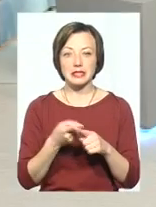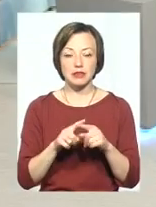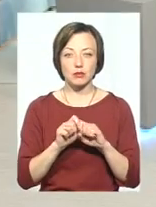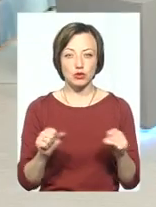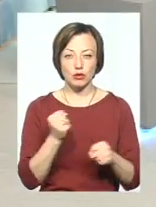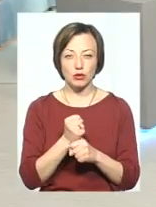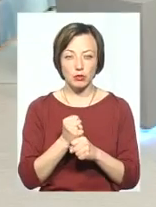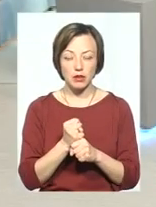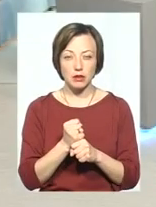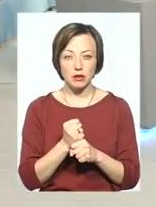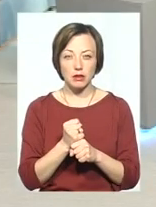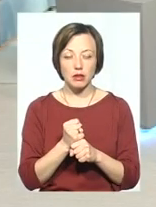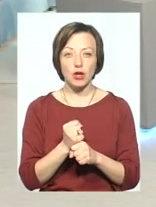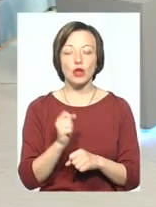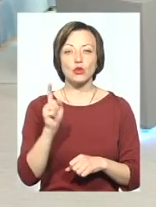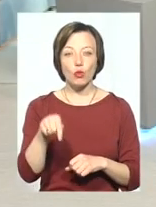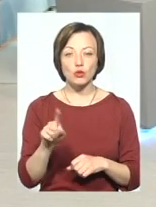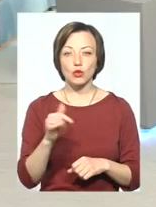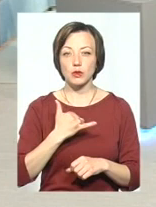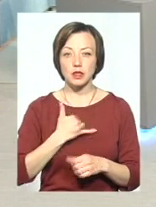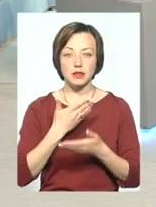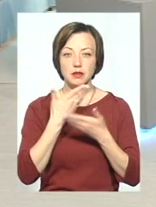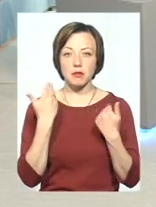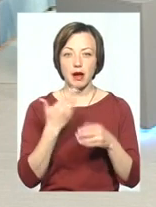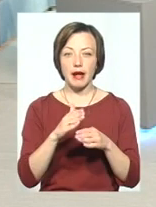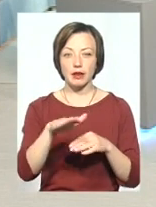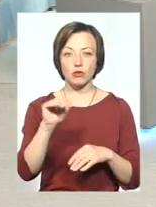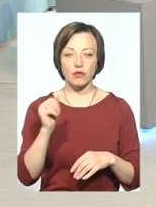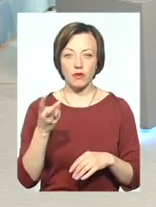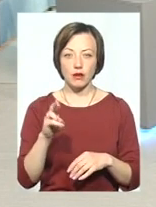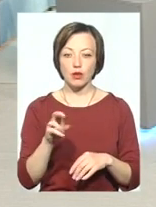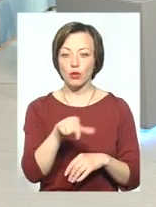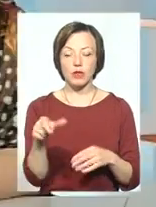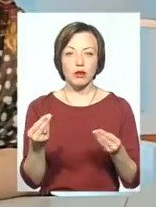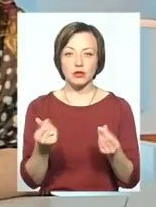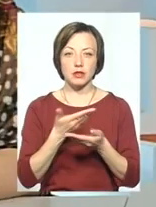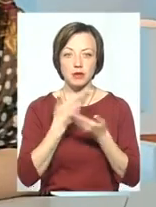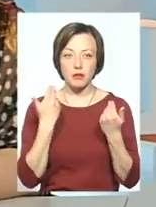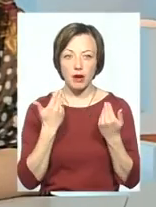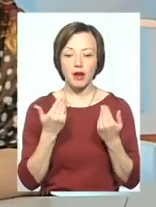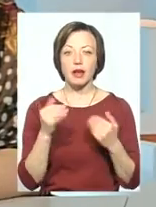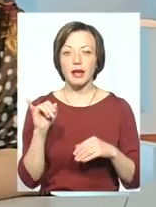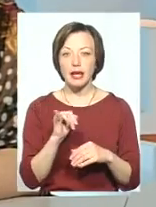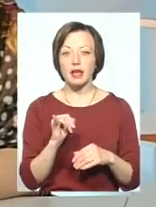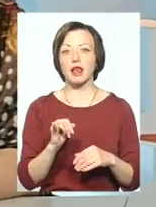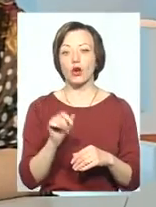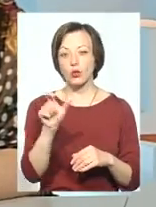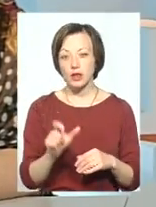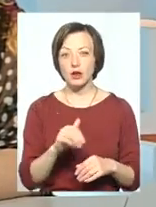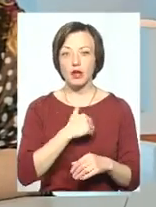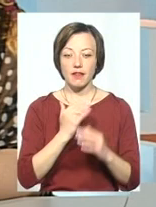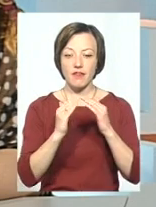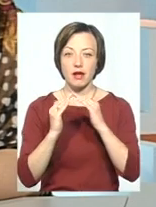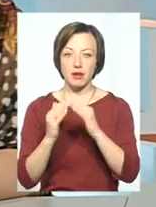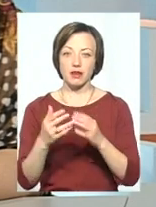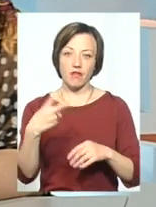можна робити? Ее в тому, що в нас нема сьогодні кредитування, в людей немає коштів. І той ефективний фермер, який би хотів би купити